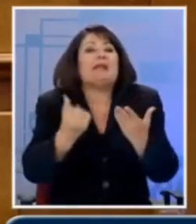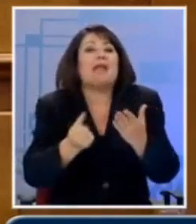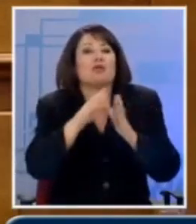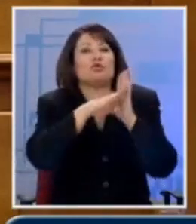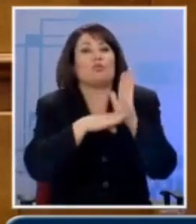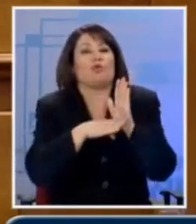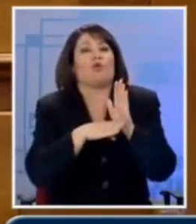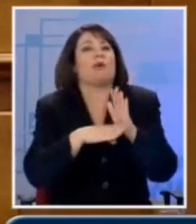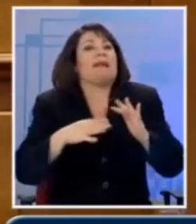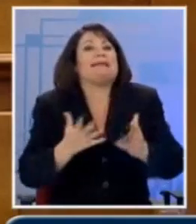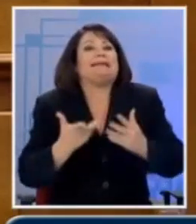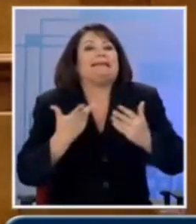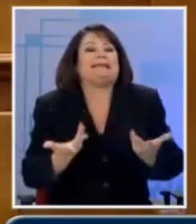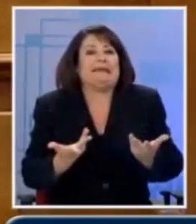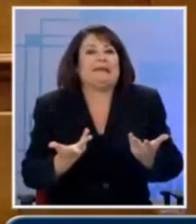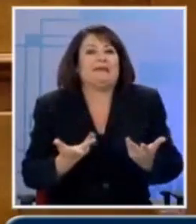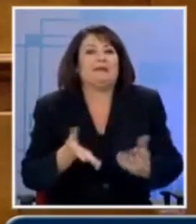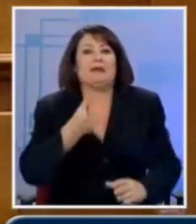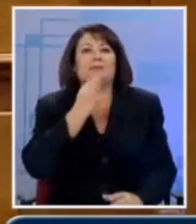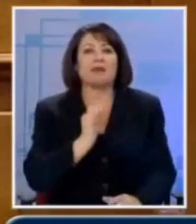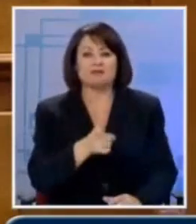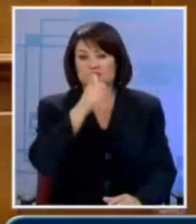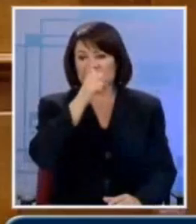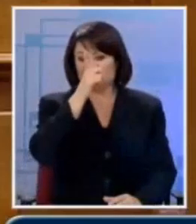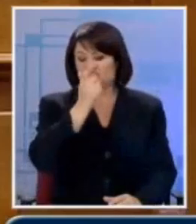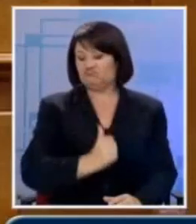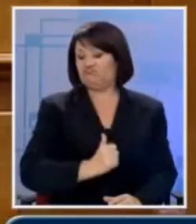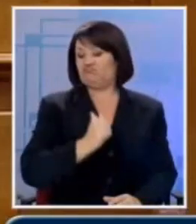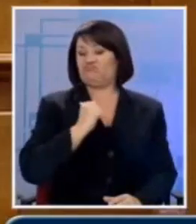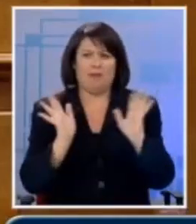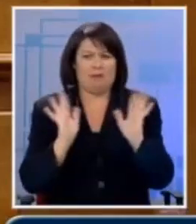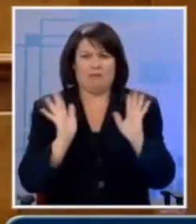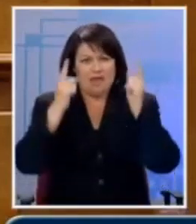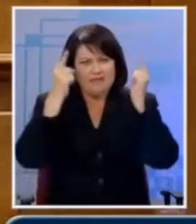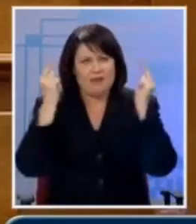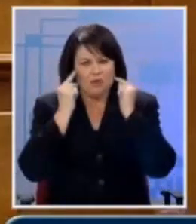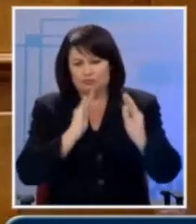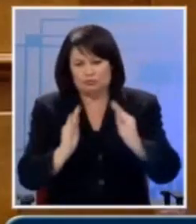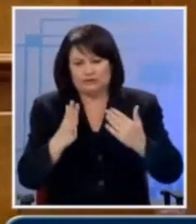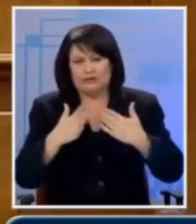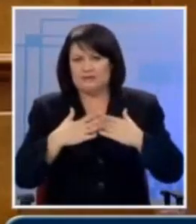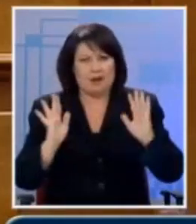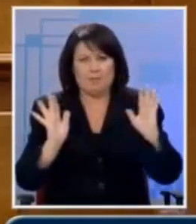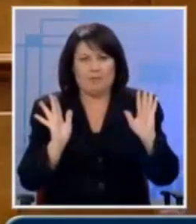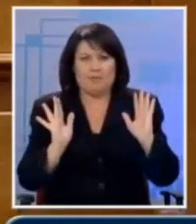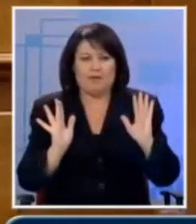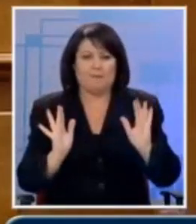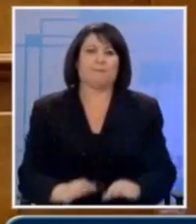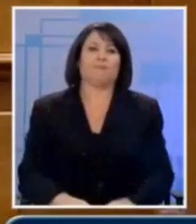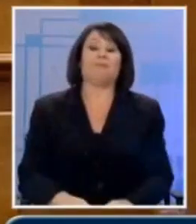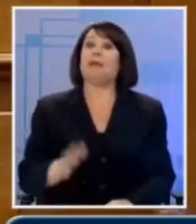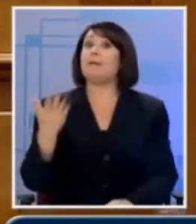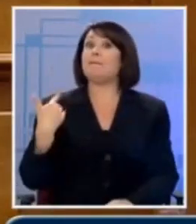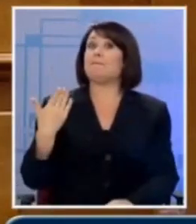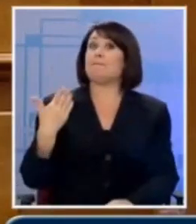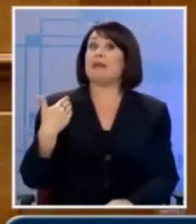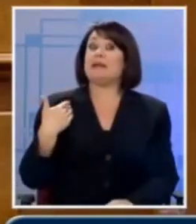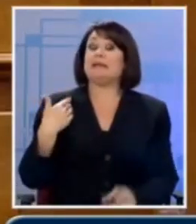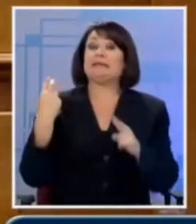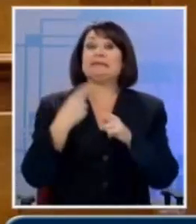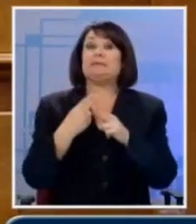τόσο έκδηλος αυτός ο μικρομεγαλισμός του ΣΥΡΙΖΑ. Εμείς πριν από κάθε κρίσιμο